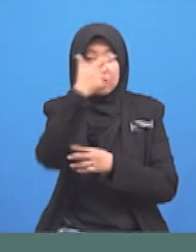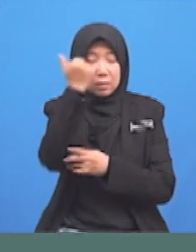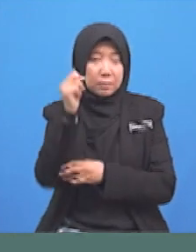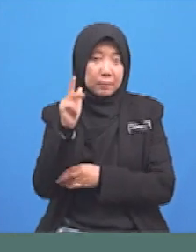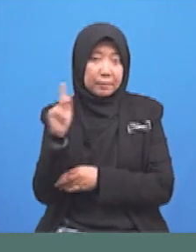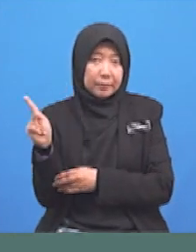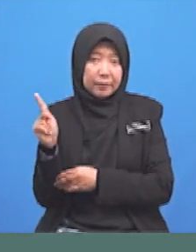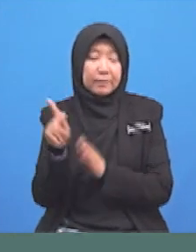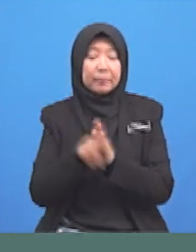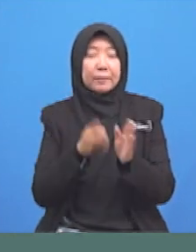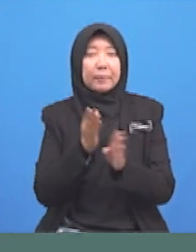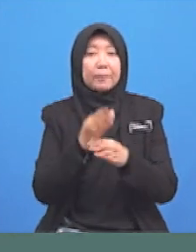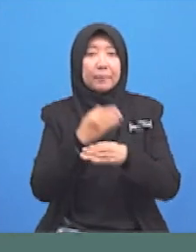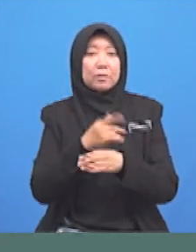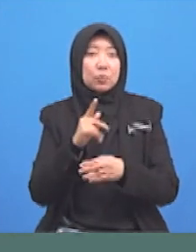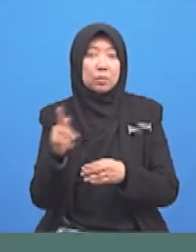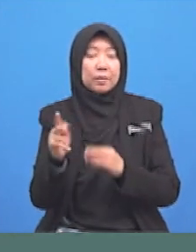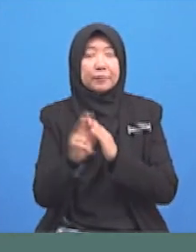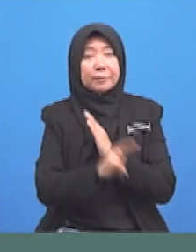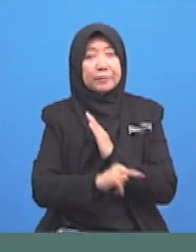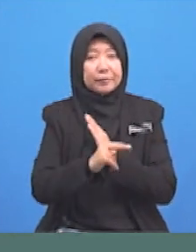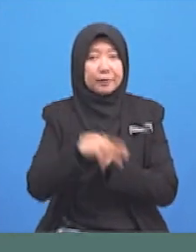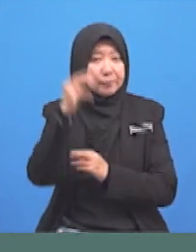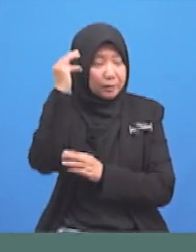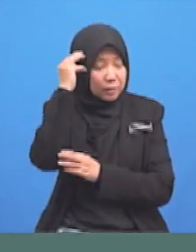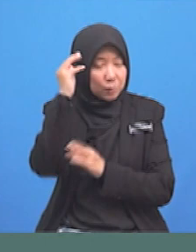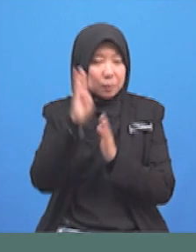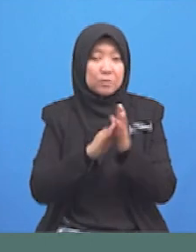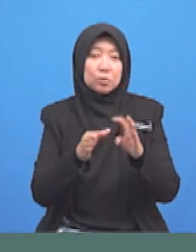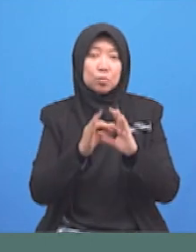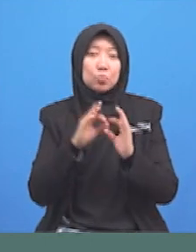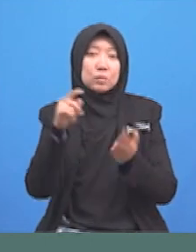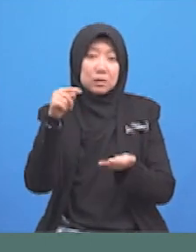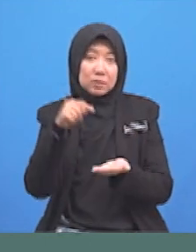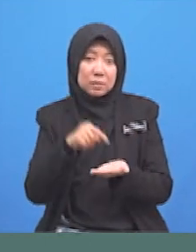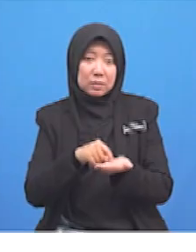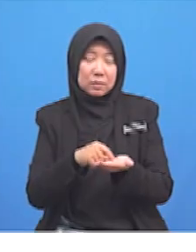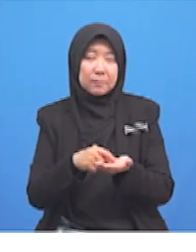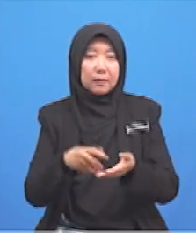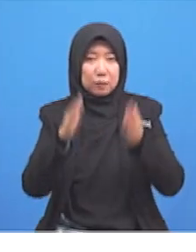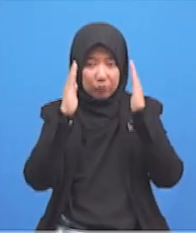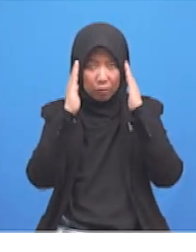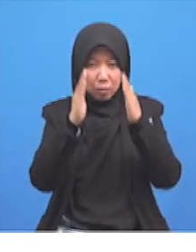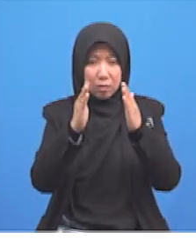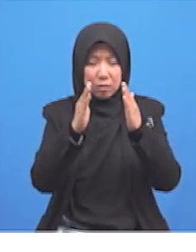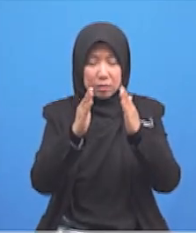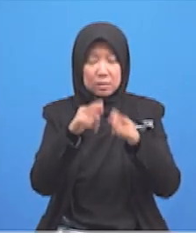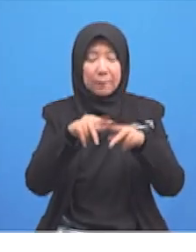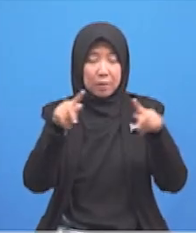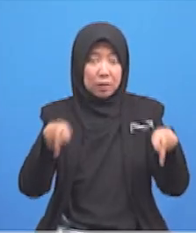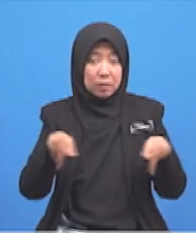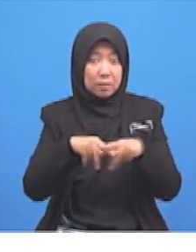menyebabkan pembentukan negeri-negeri Melayu Bersekutu ini? Mari kita fokus pada peta minda